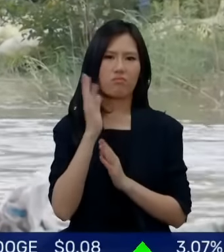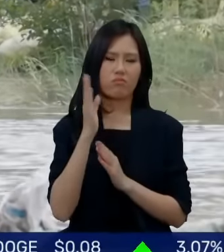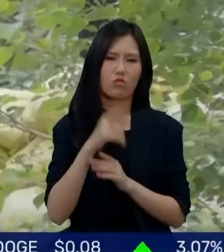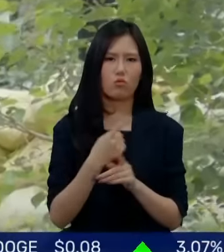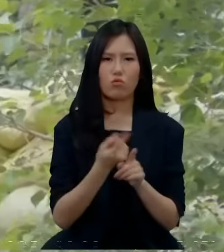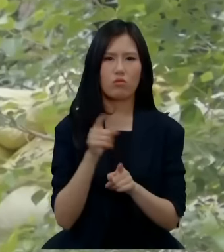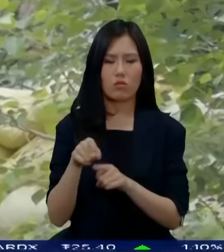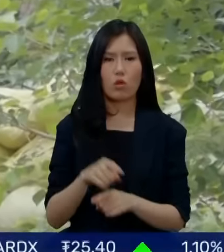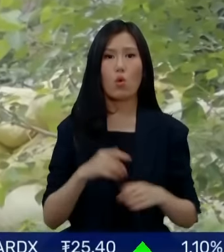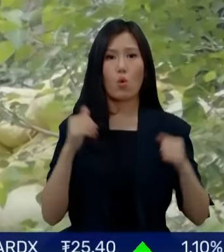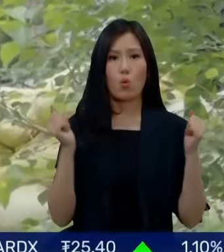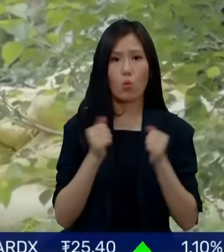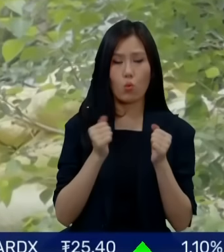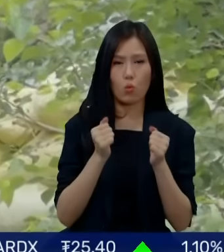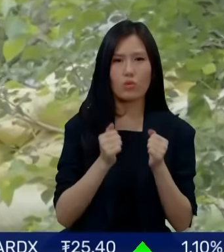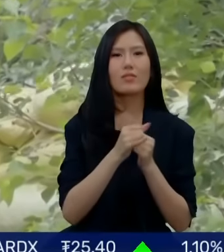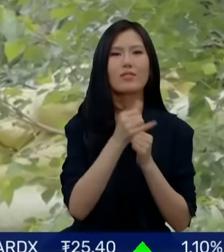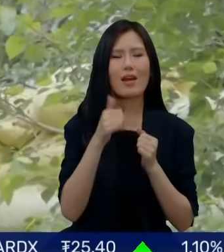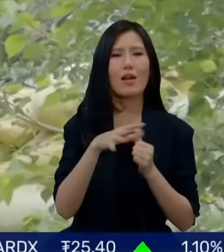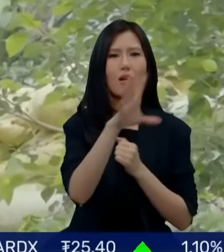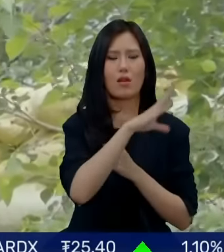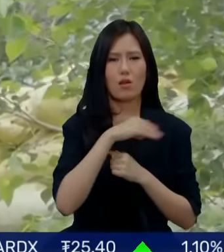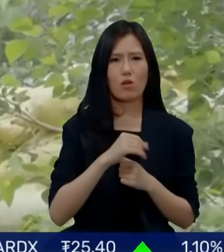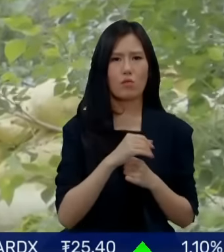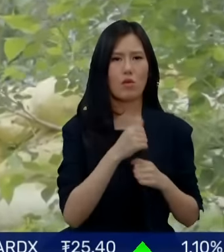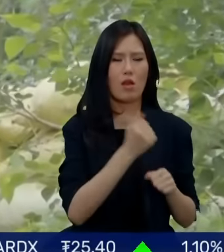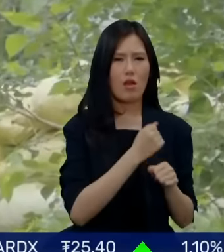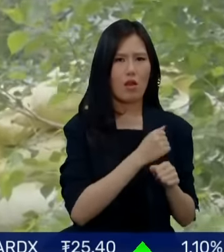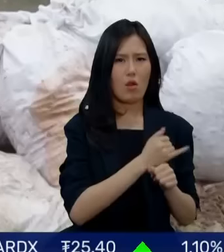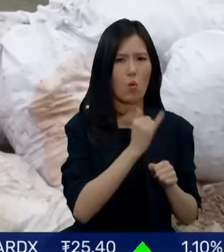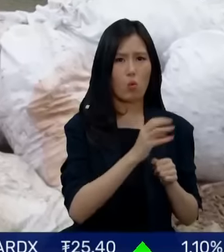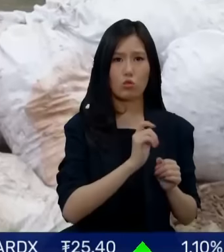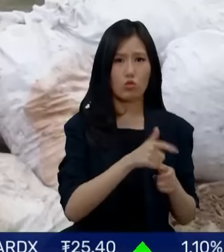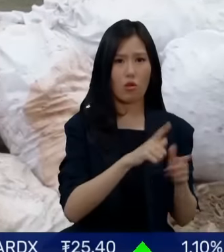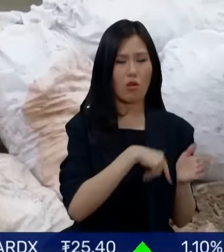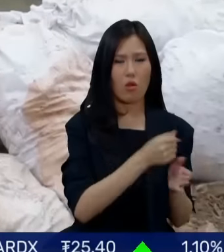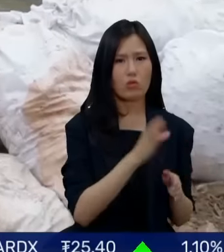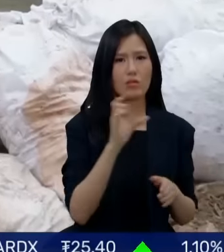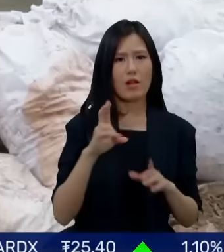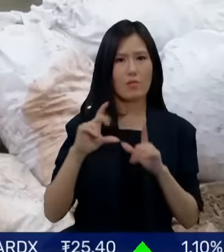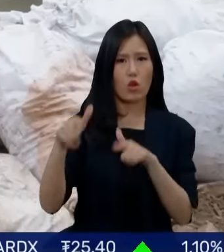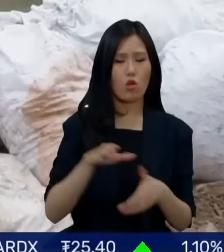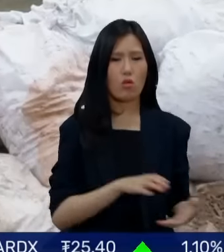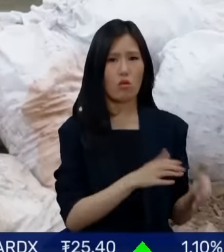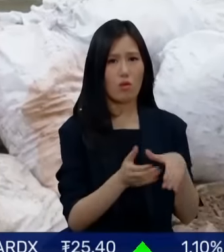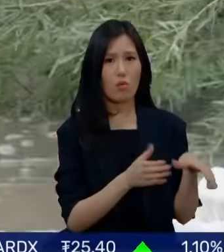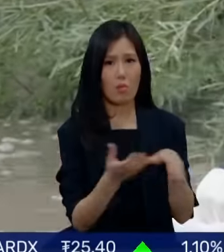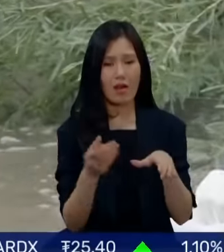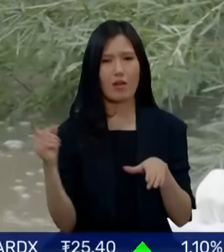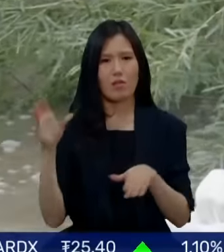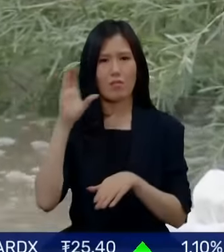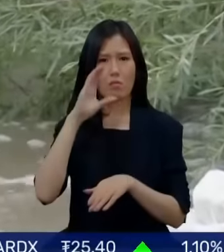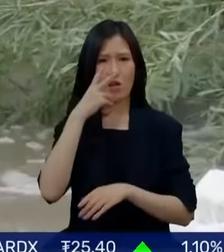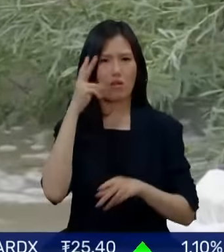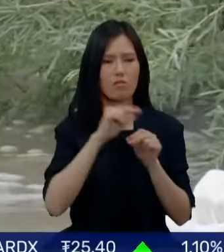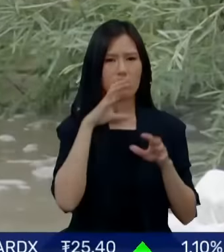ихэнх саруудад зөвшөөрлгүйгээр гүний усаа шахаж Сэлбголд зотгож байсан аж ахуй нэгжүүдийг халиа тошин үүссэн сургаар олж арга хэмжээ авсан байдаг.